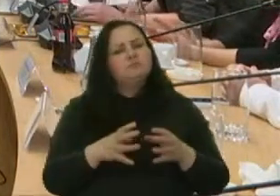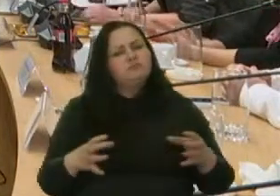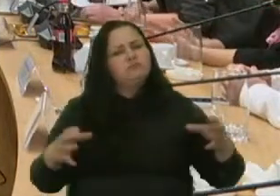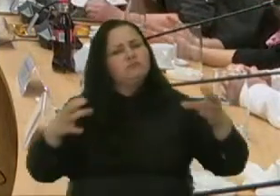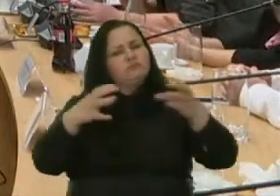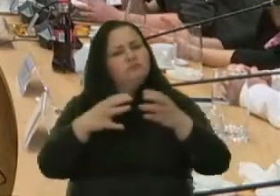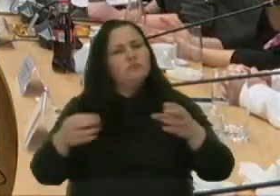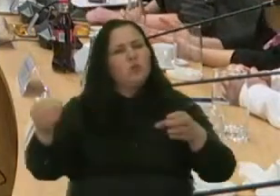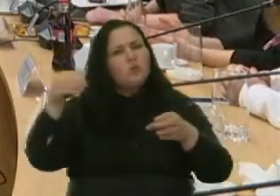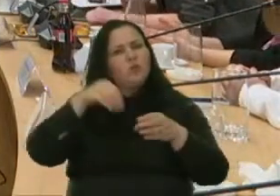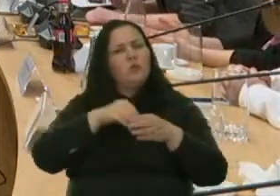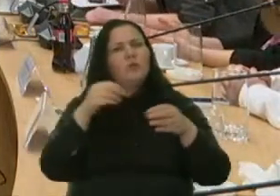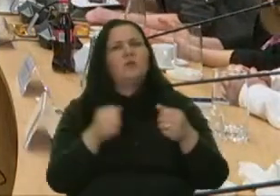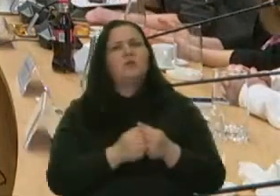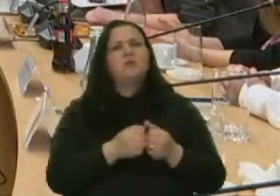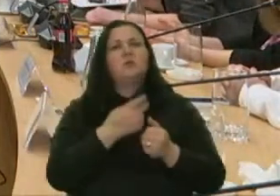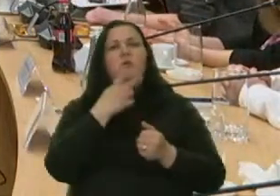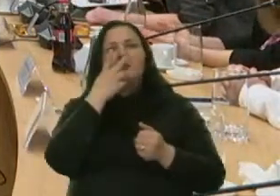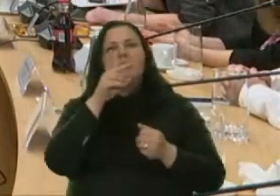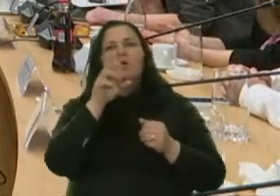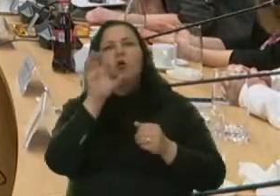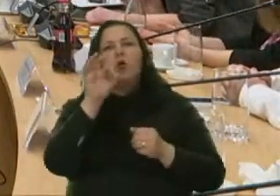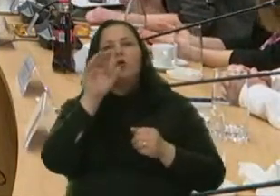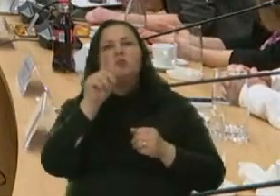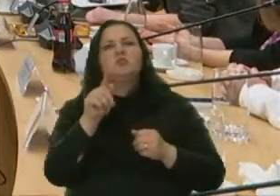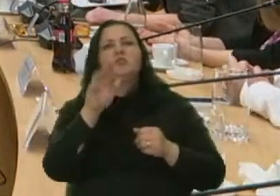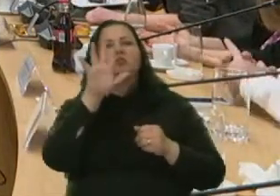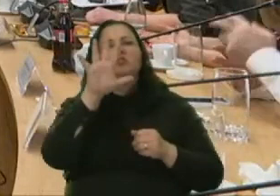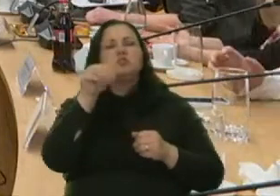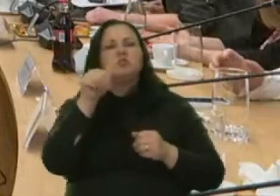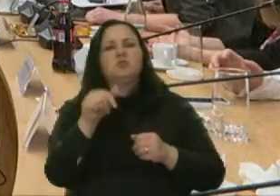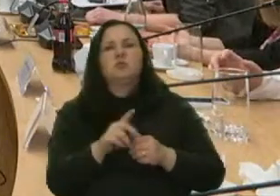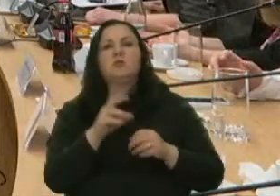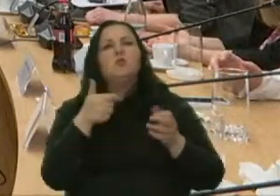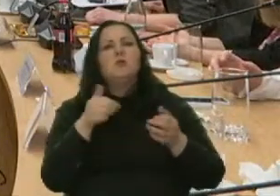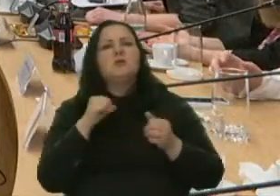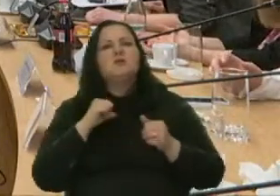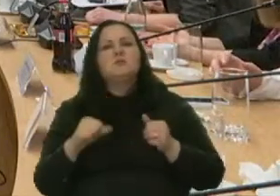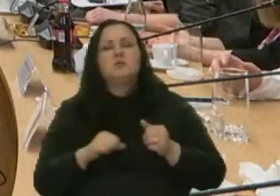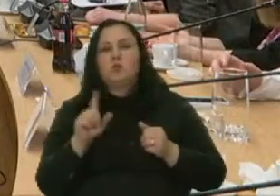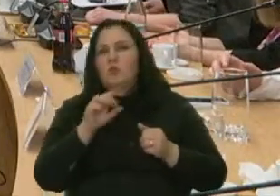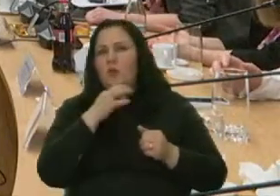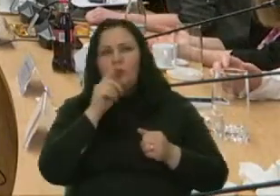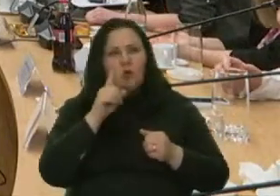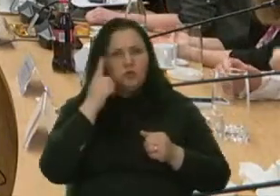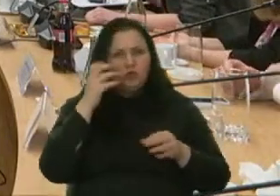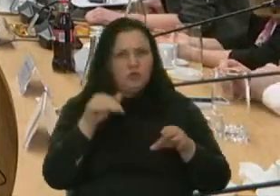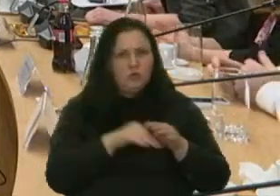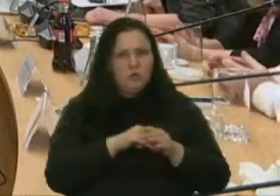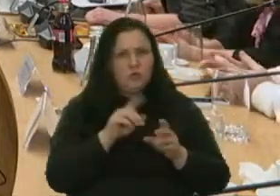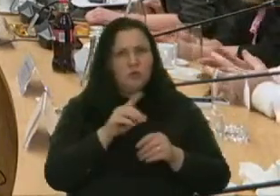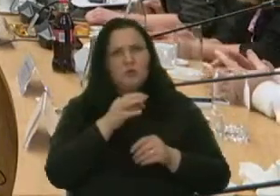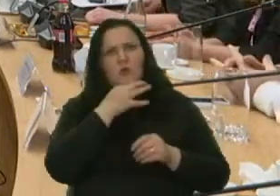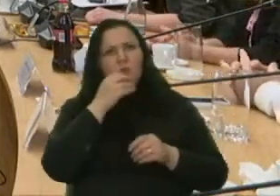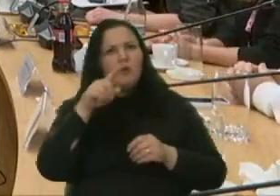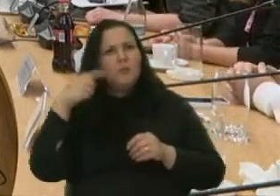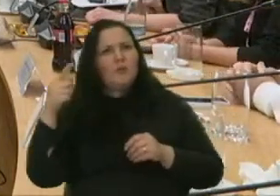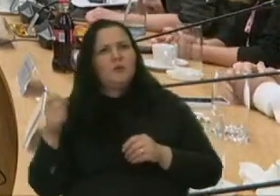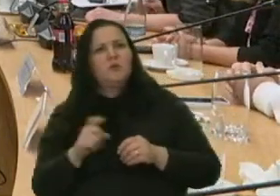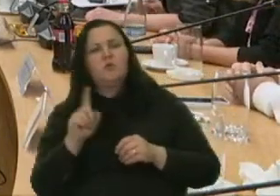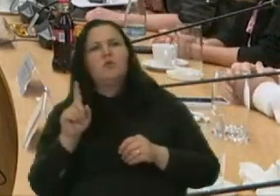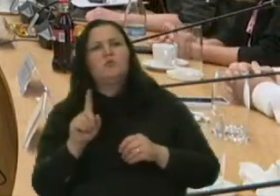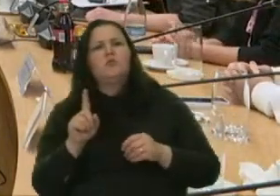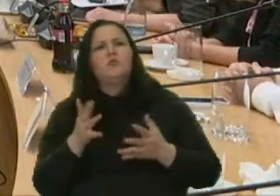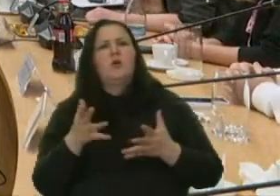fie cuprinși exact așa cum prevede OG 51 specialist nu am spus că nu am știut ce votăm nu am spus altceva nu ne am